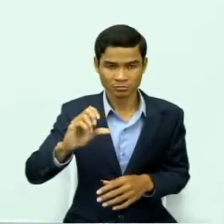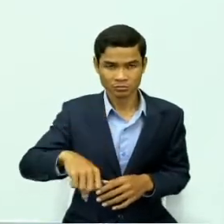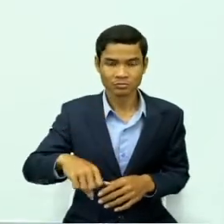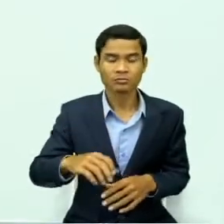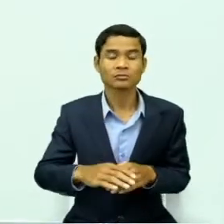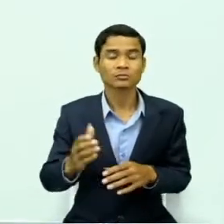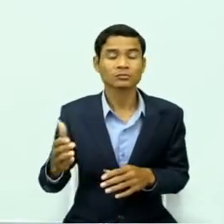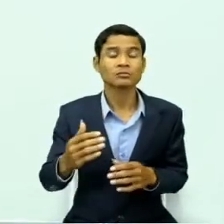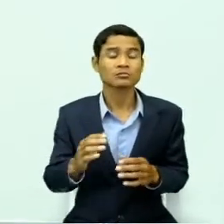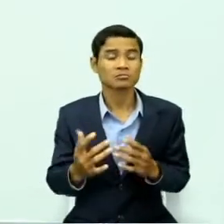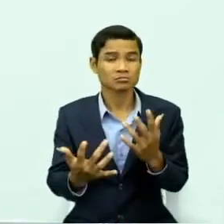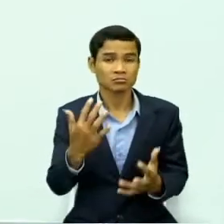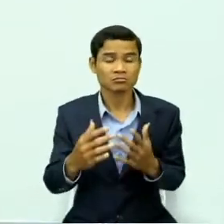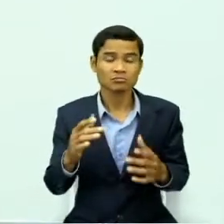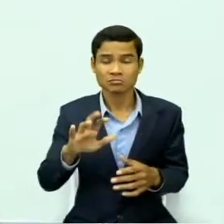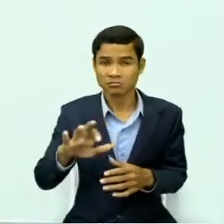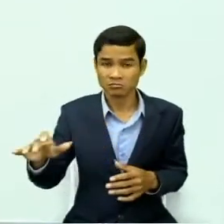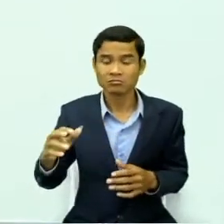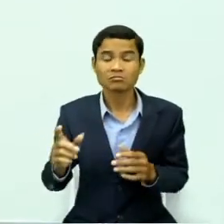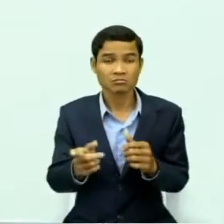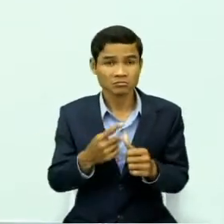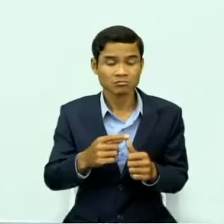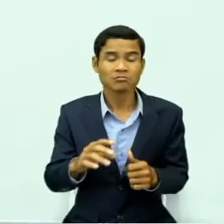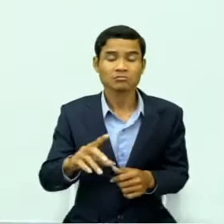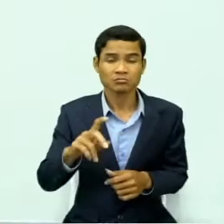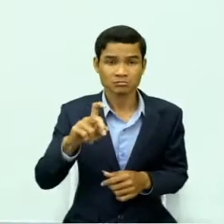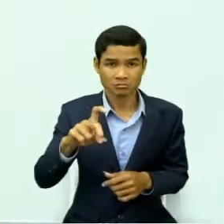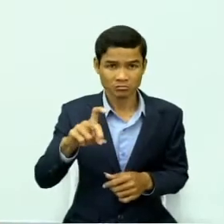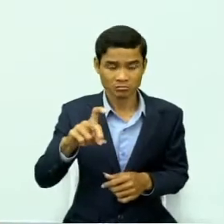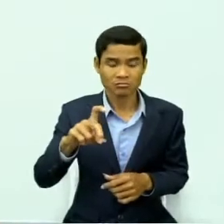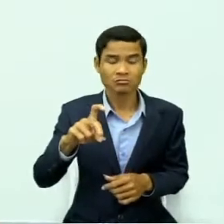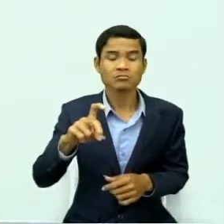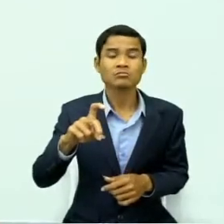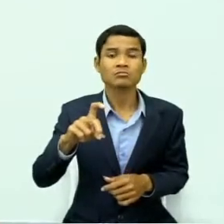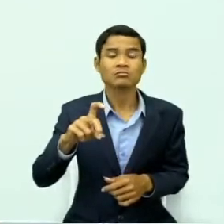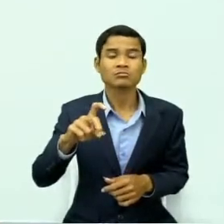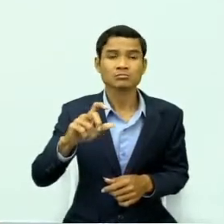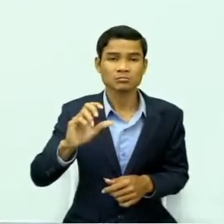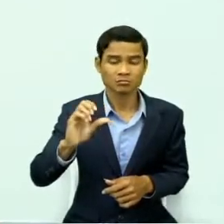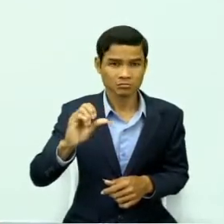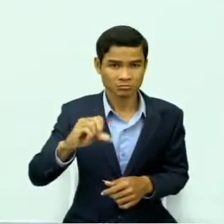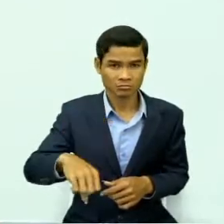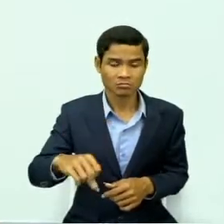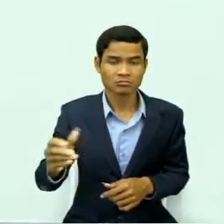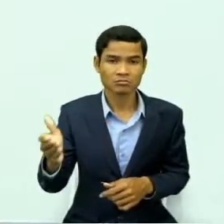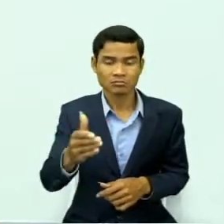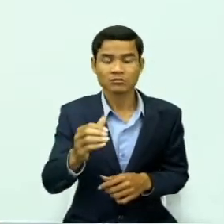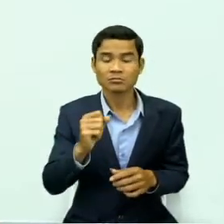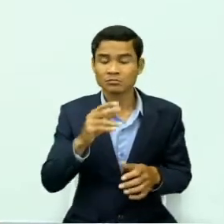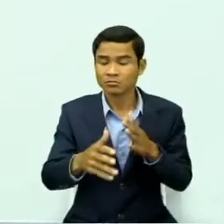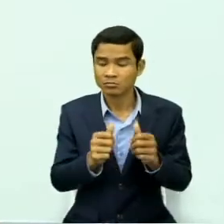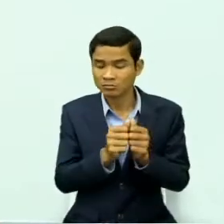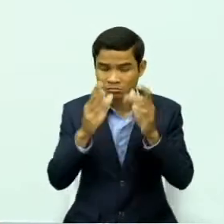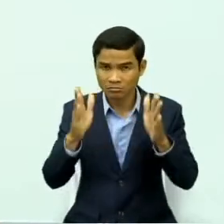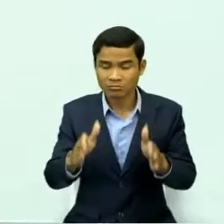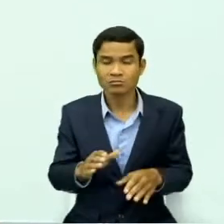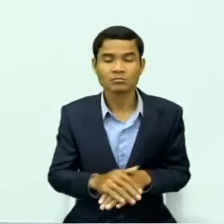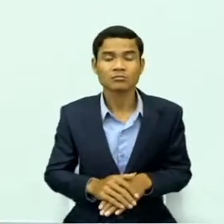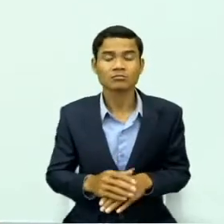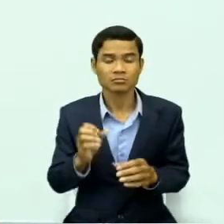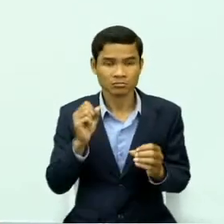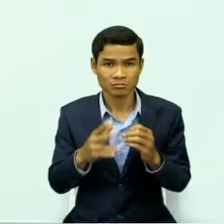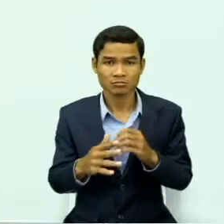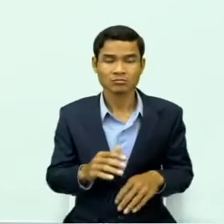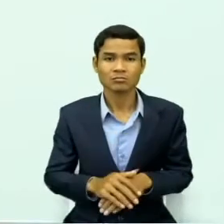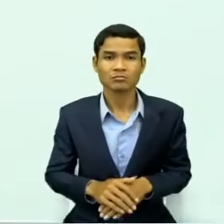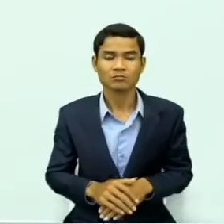Bịa phleng miến sơ đám phlờ. Chà là con cho rùm ăn lơ sâu chì mùi nẹ cử. Chập